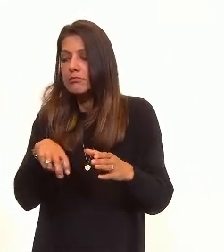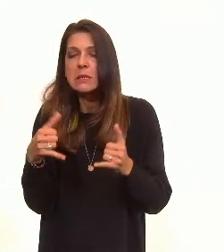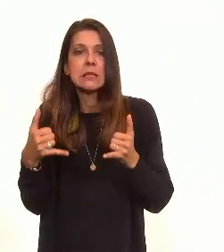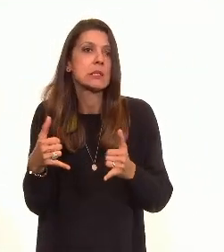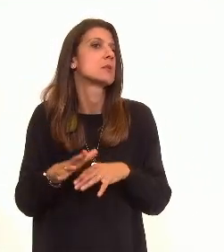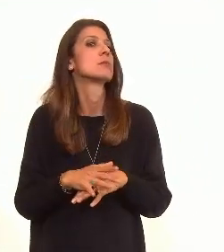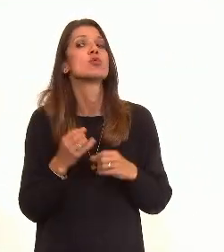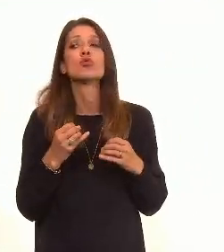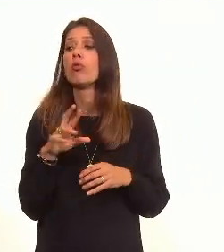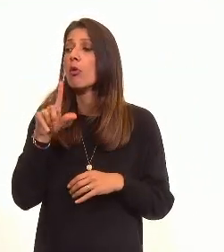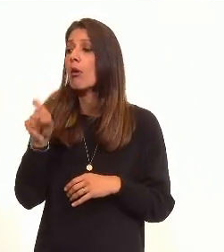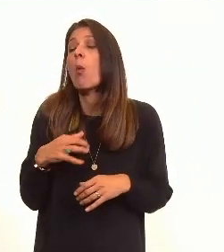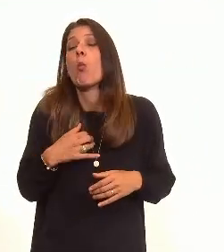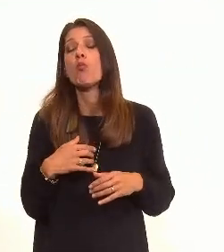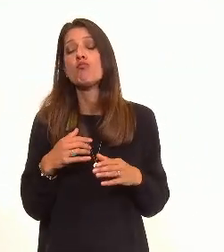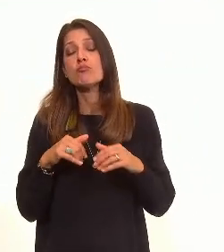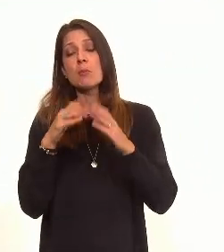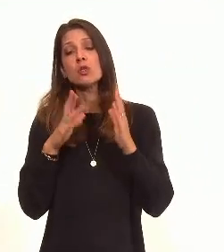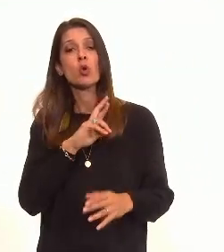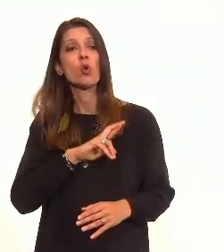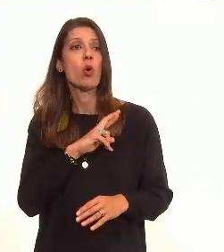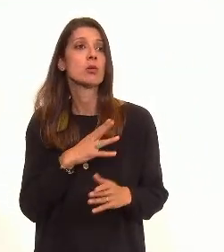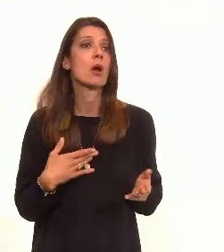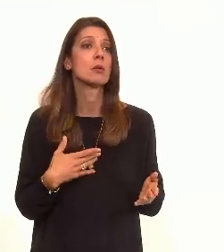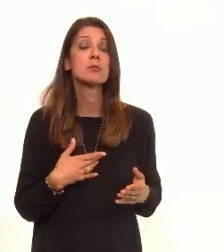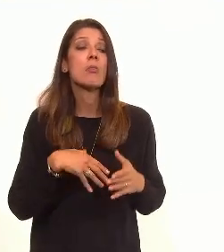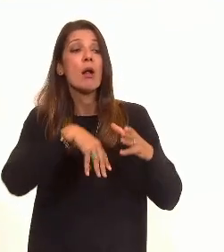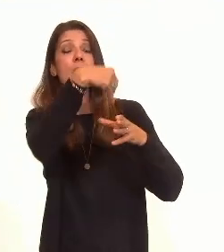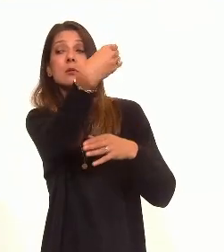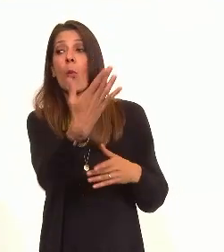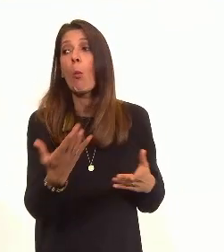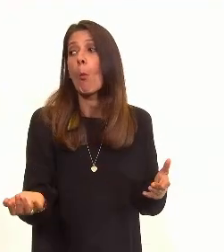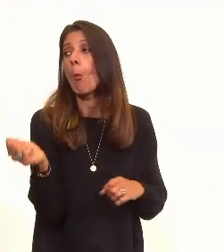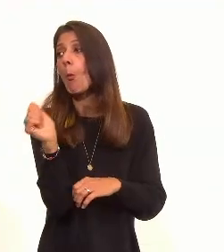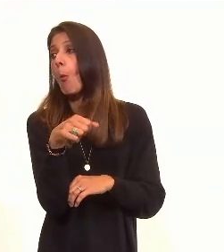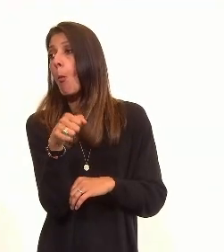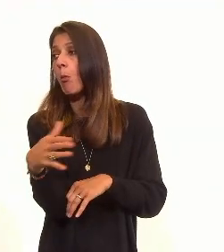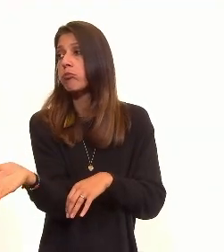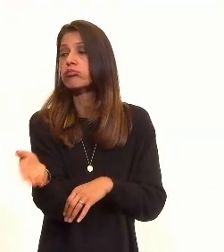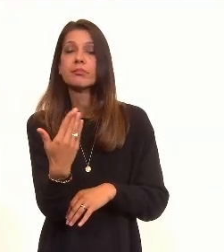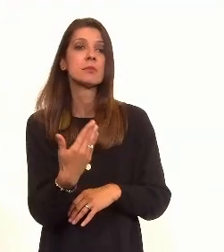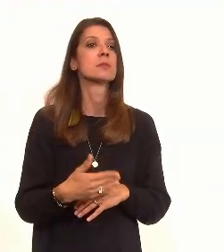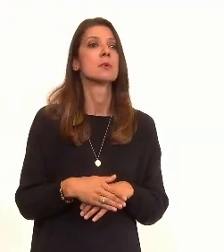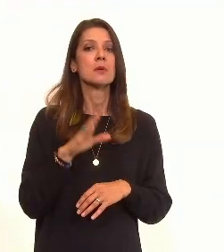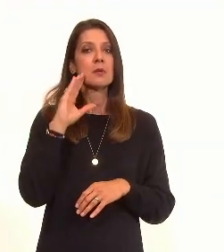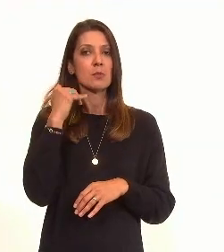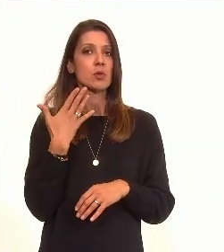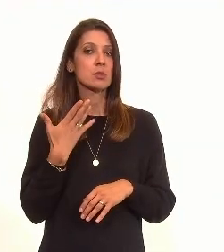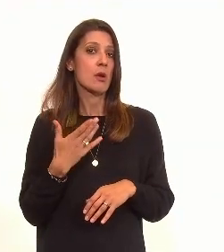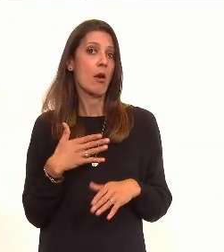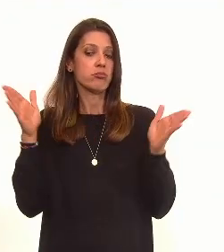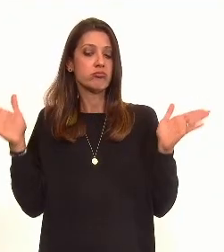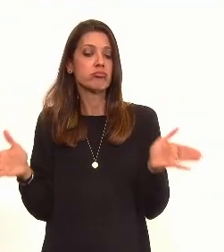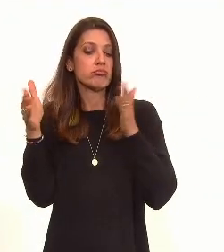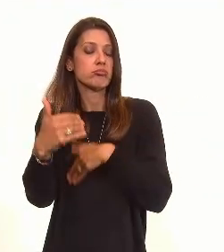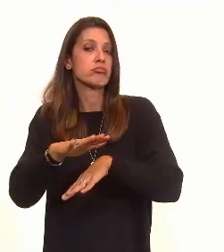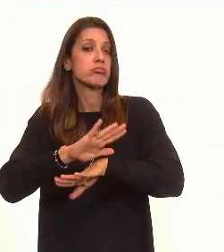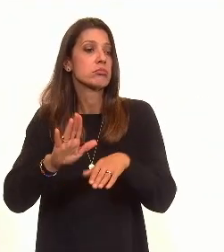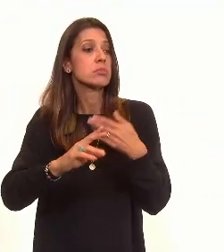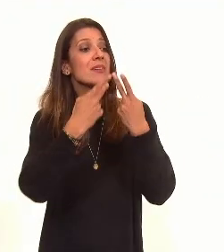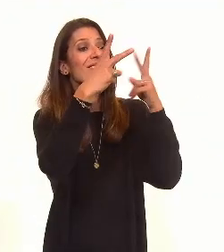différents EHPAD à travers un groupement. Vous avez déjà à 3 répondu à différents appels à projets. Et là, vous avez décidé en effet de